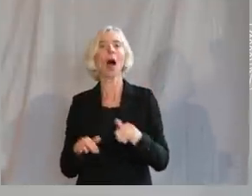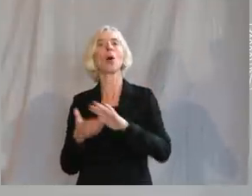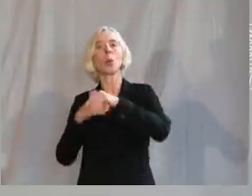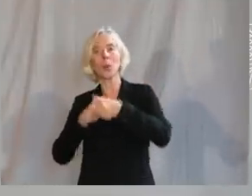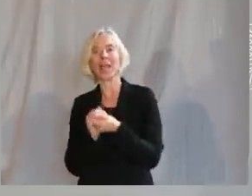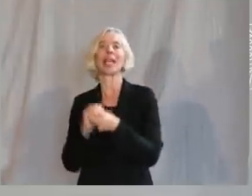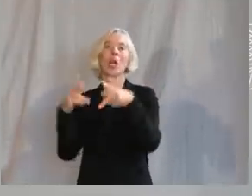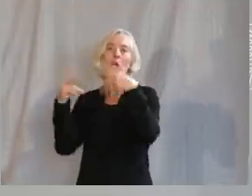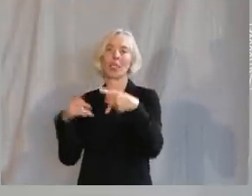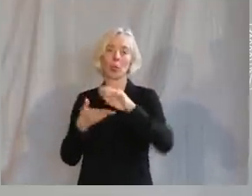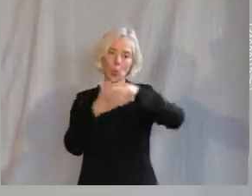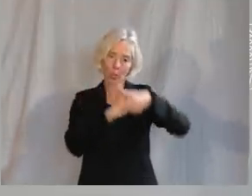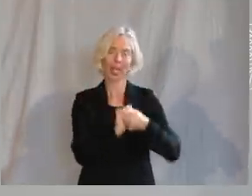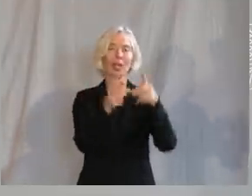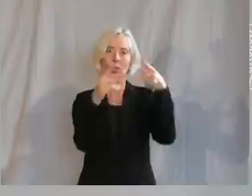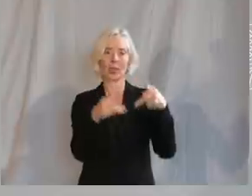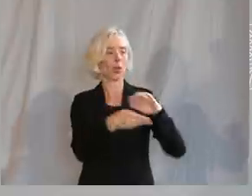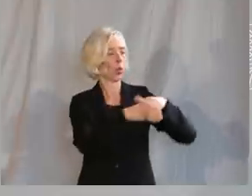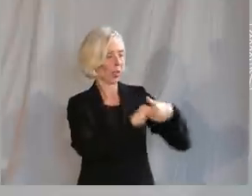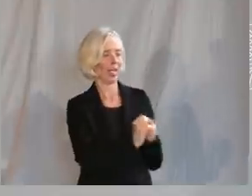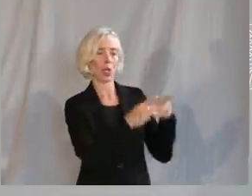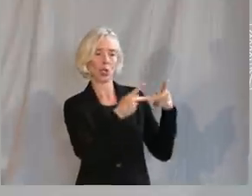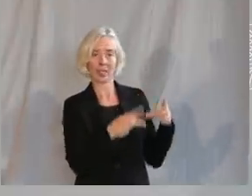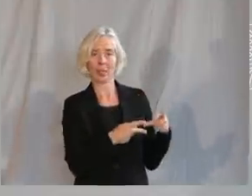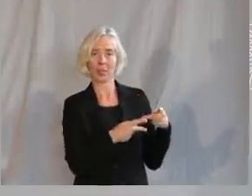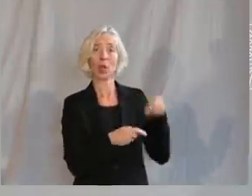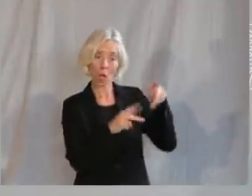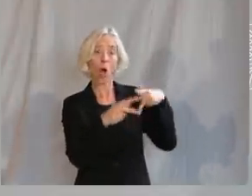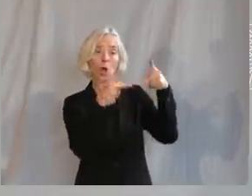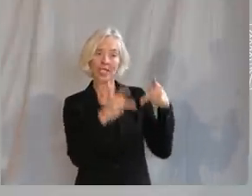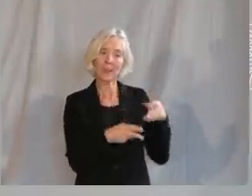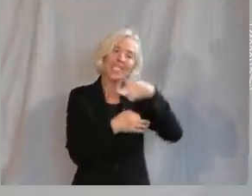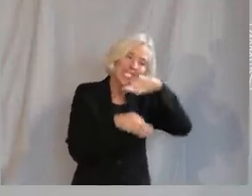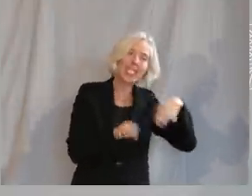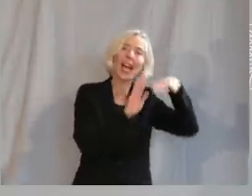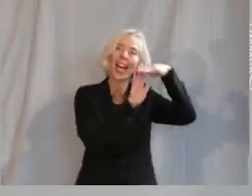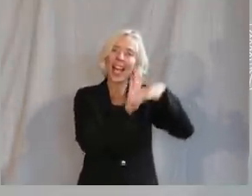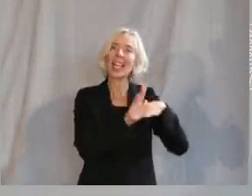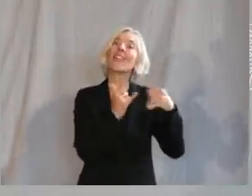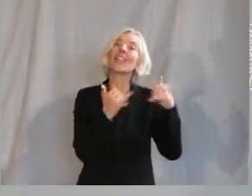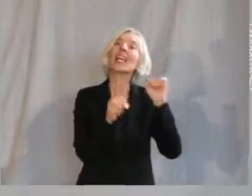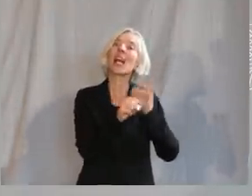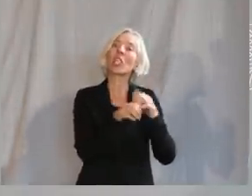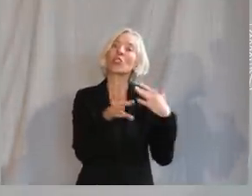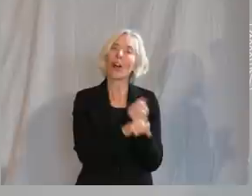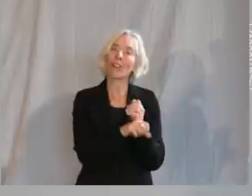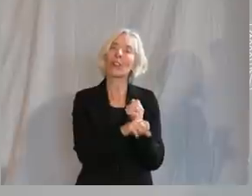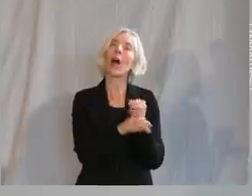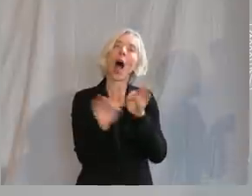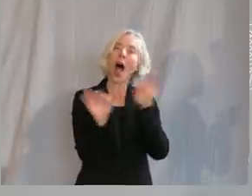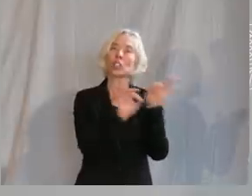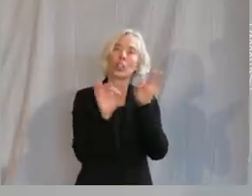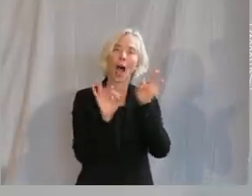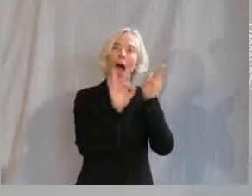Hygienekonzepte sind ja genau darauf ausgerichtet, um eben Ansteckungen zu vermeiden. Dort ist sichergestellt, dass eigentlich Abstand eingehalten wird. Dort